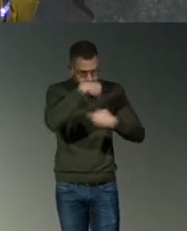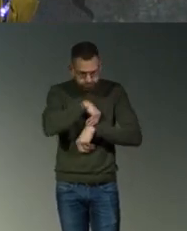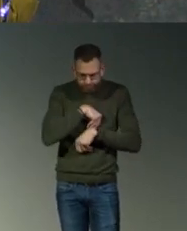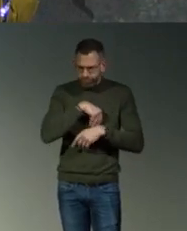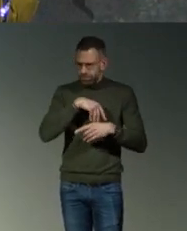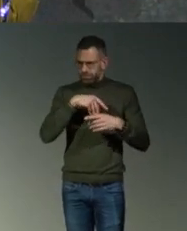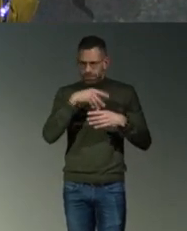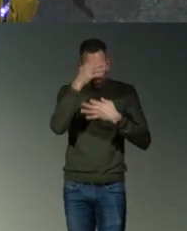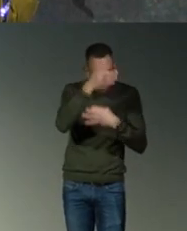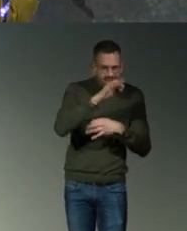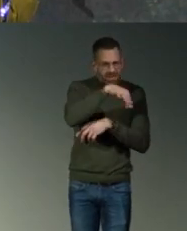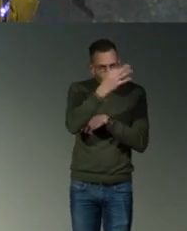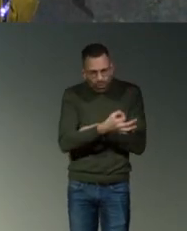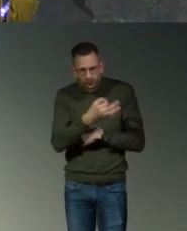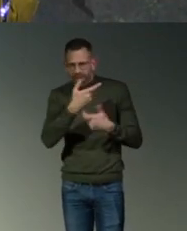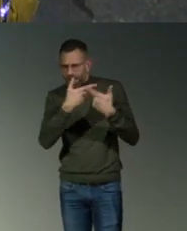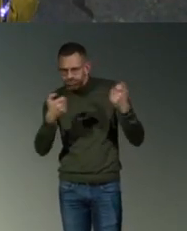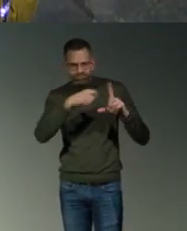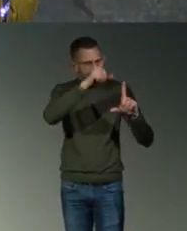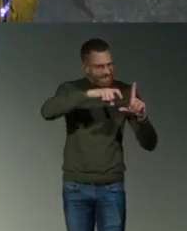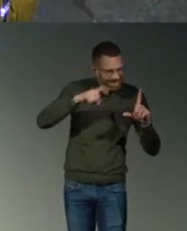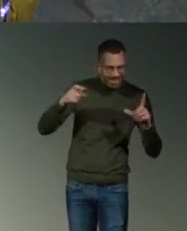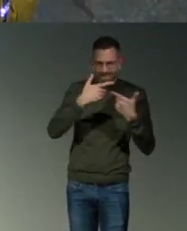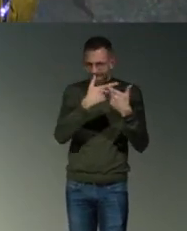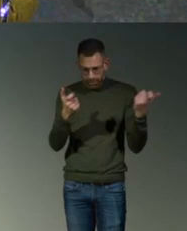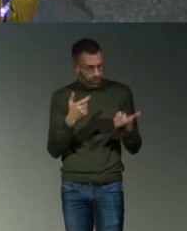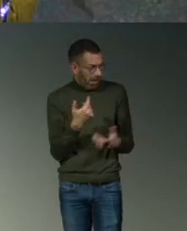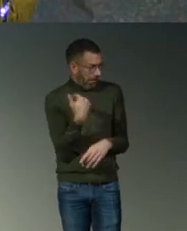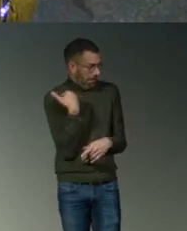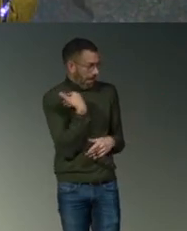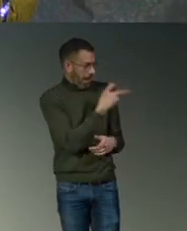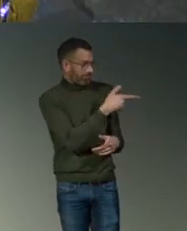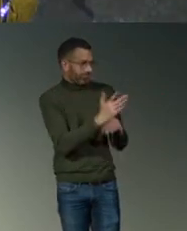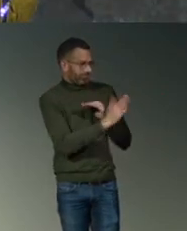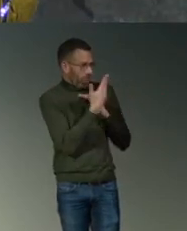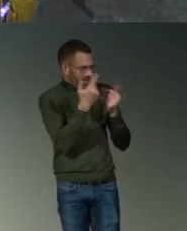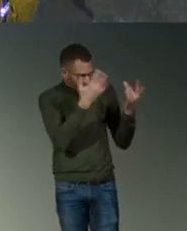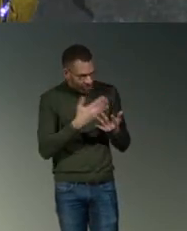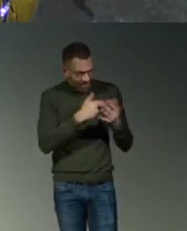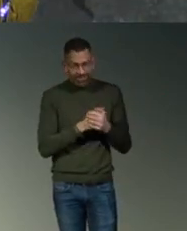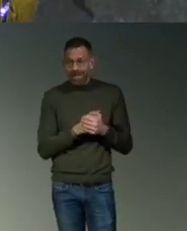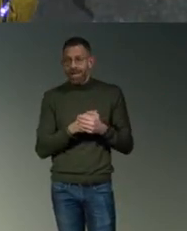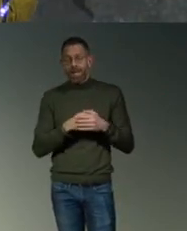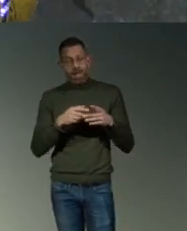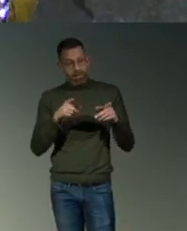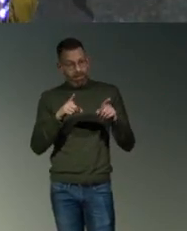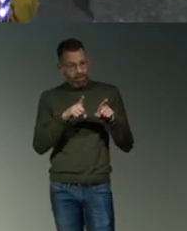une précision statistique, on l'a vu encore tout à l'heure, hein, et puis en même